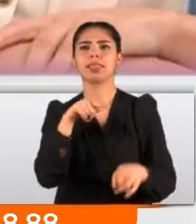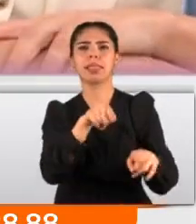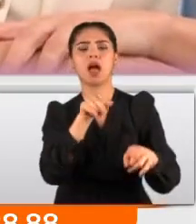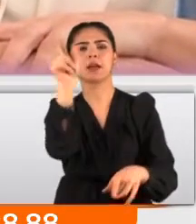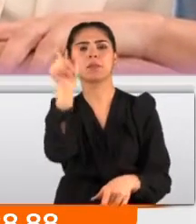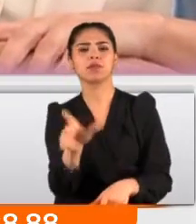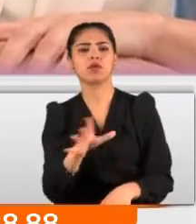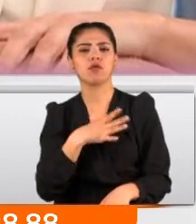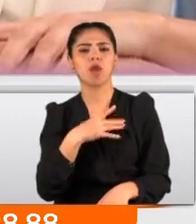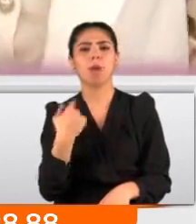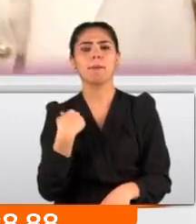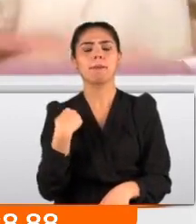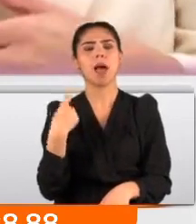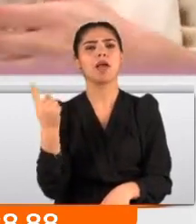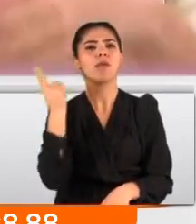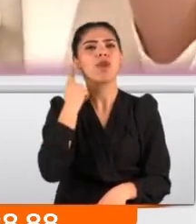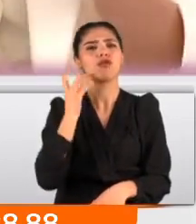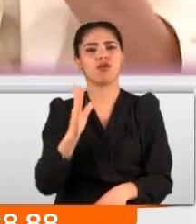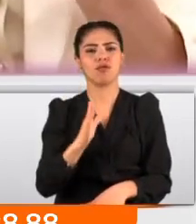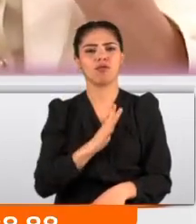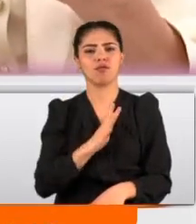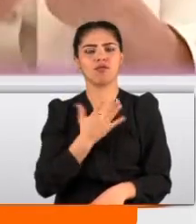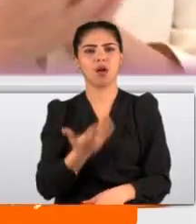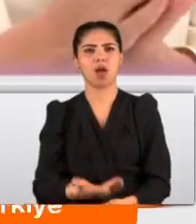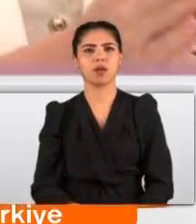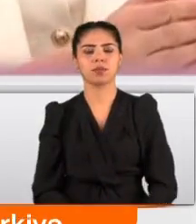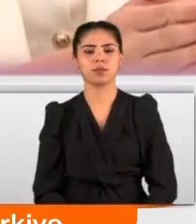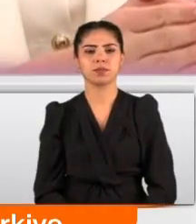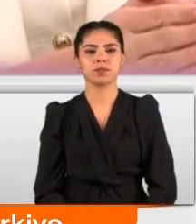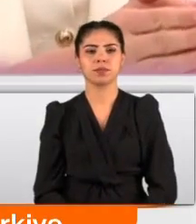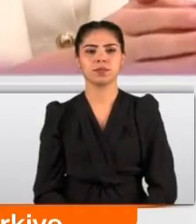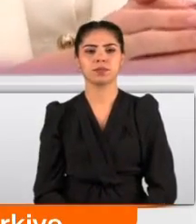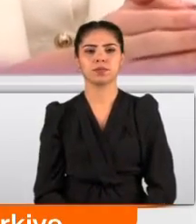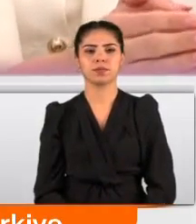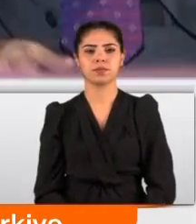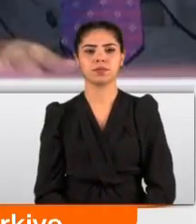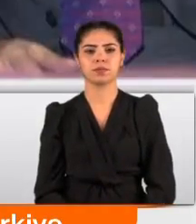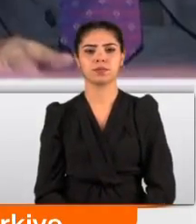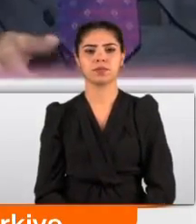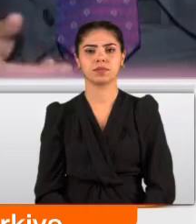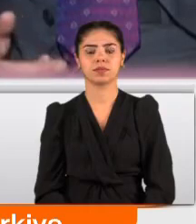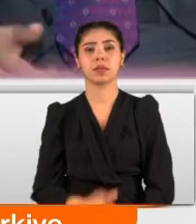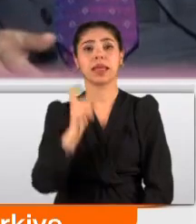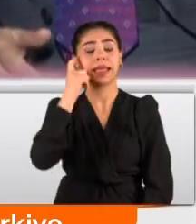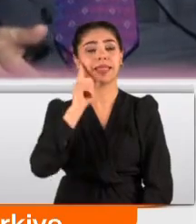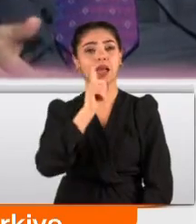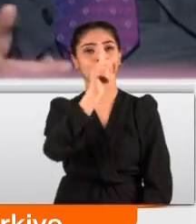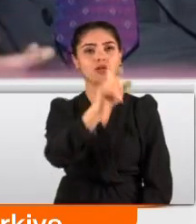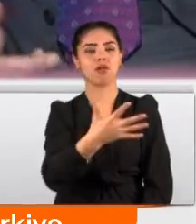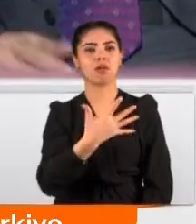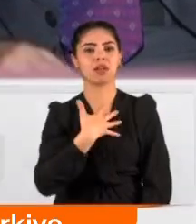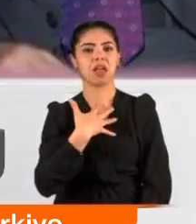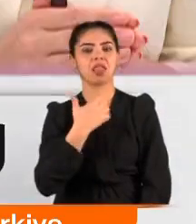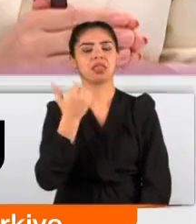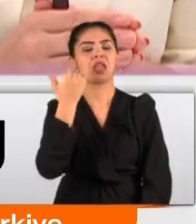TikTok fenomeniyim. Bir de şu yakışıklılığa bak. Şu yakışıklılığa bak. İddialar sorulunca pişkinlikle